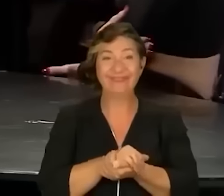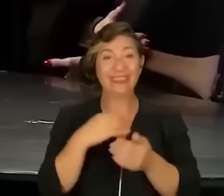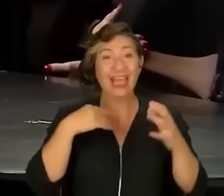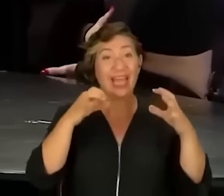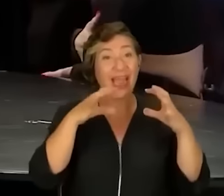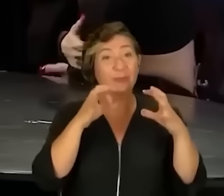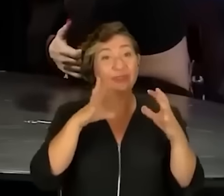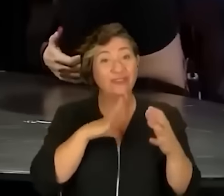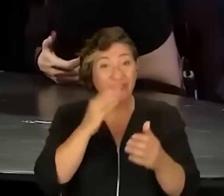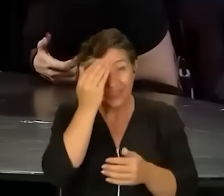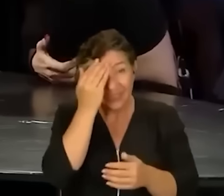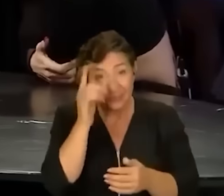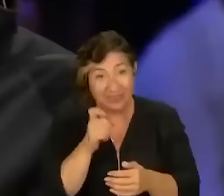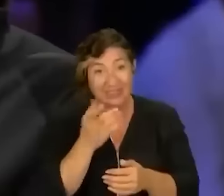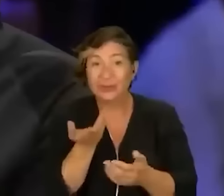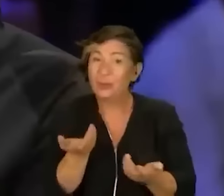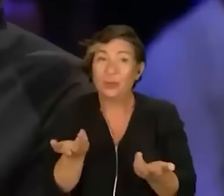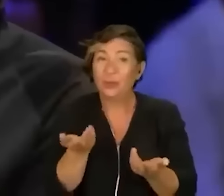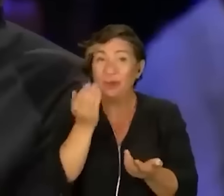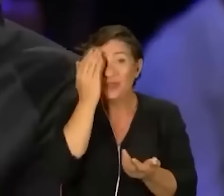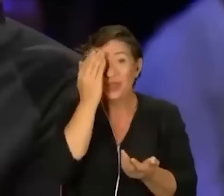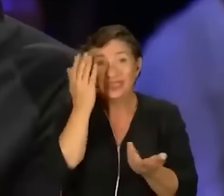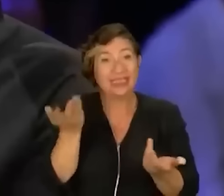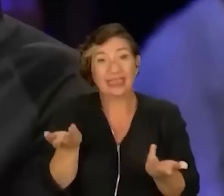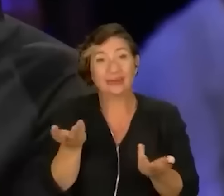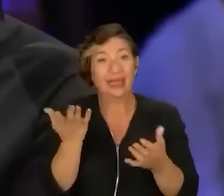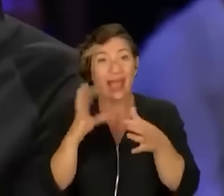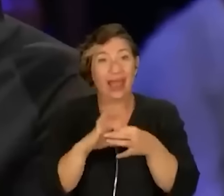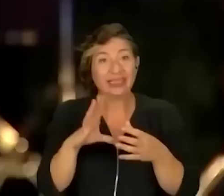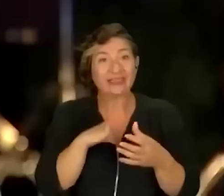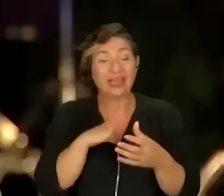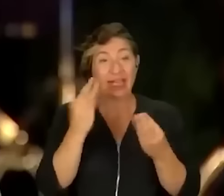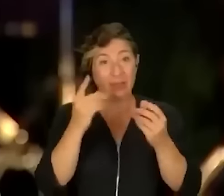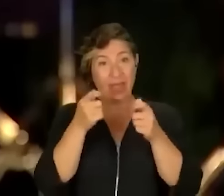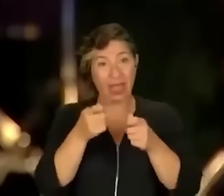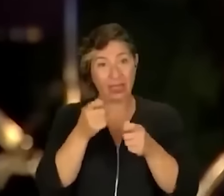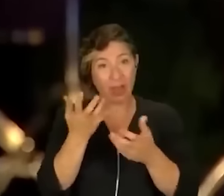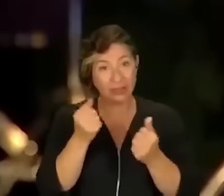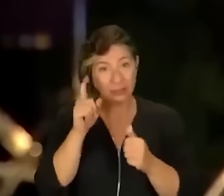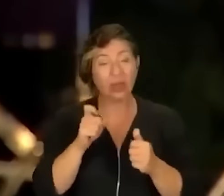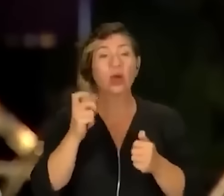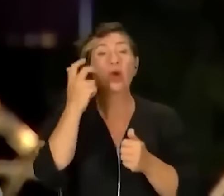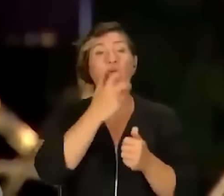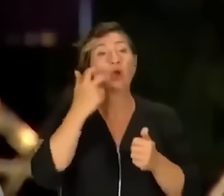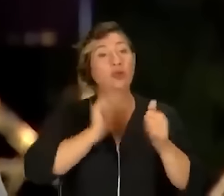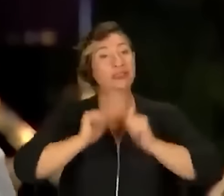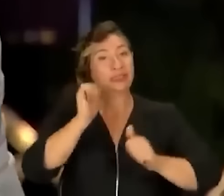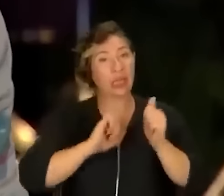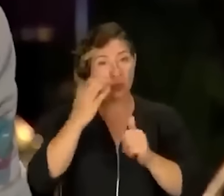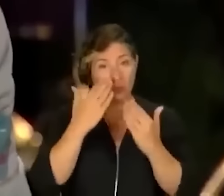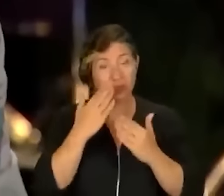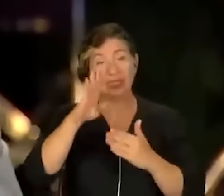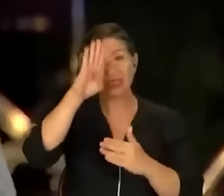karpuz şeymiş. Var diye girmedim. Fakir miydiniz? Hayır. Hiç değildiniz, fakir değildim. Değildiniz. Ne alakası var? İyi bir eğitim gördünüz mü? Konservatuvarda okudum. Konservatuvar.